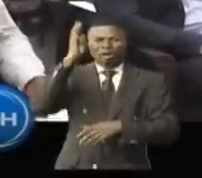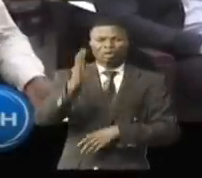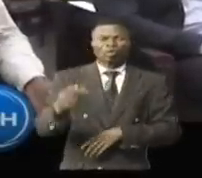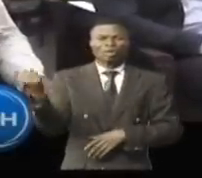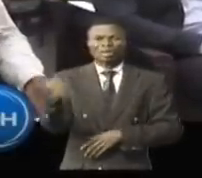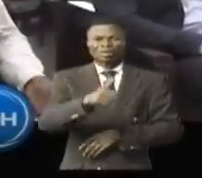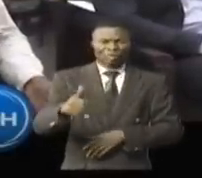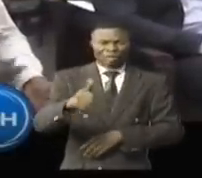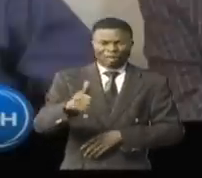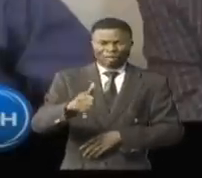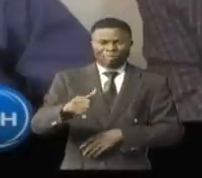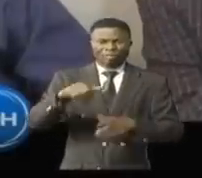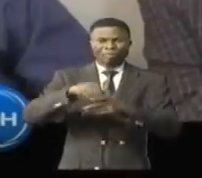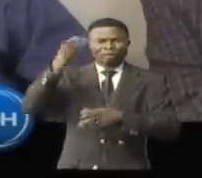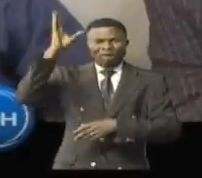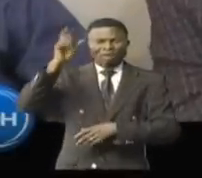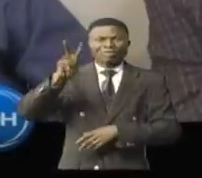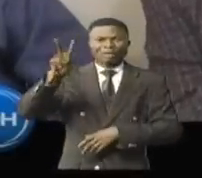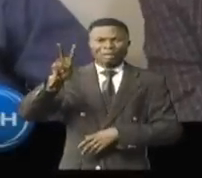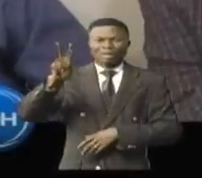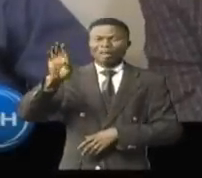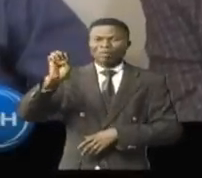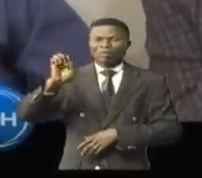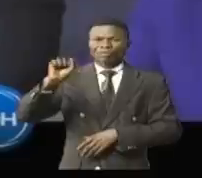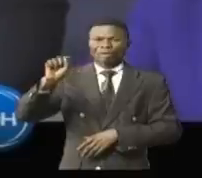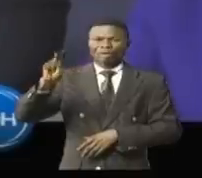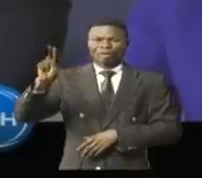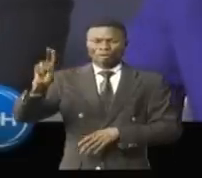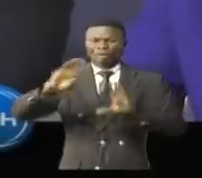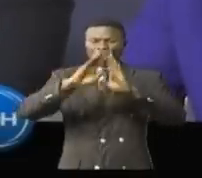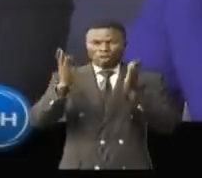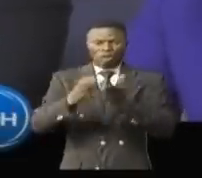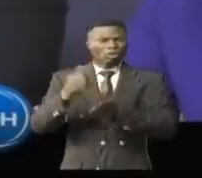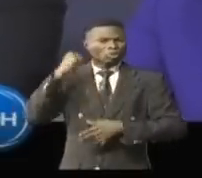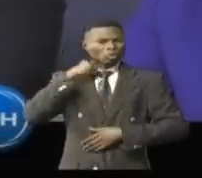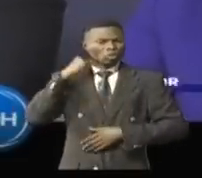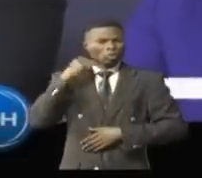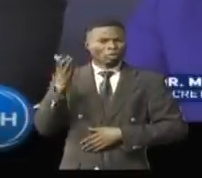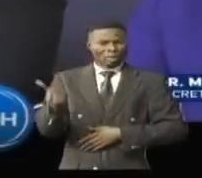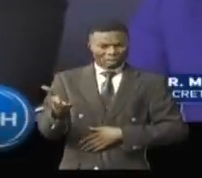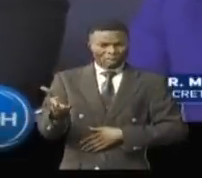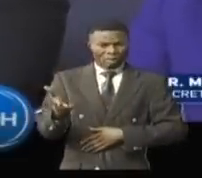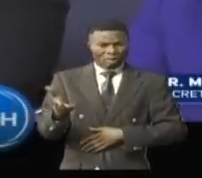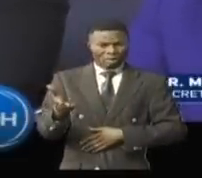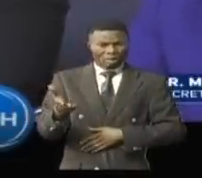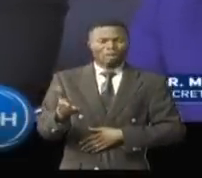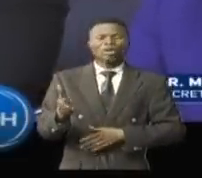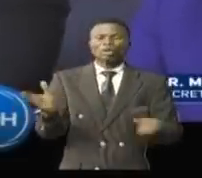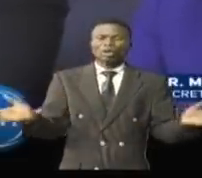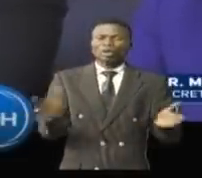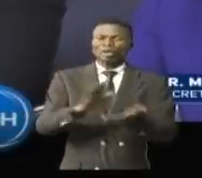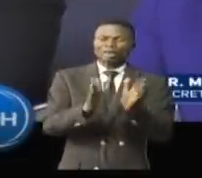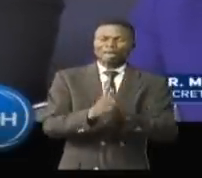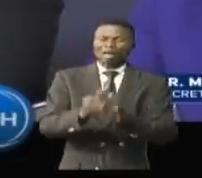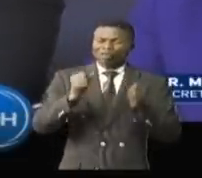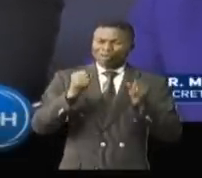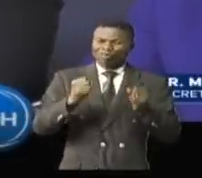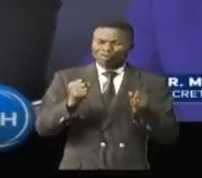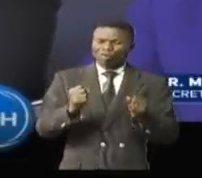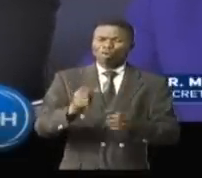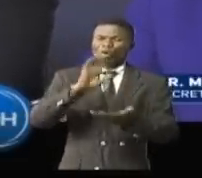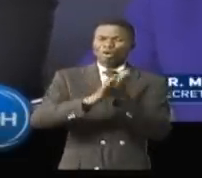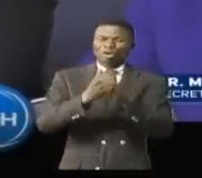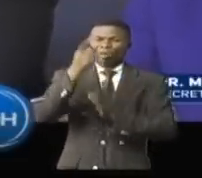récemment conclu au village Vénus de Libre. À tous les médecins des services de l'État de rester sereins, mobilisés et vigilants,